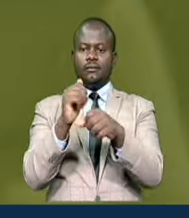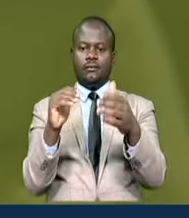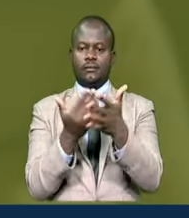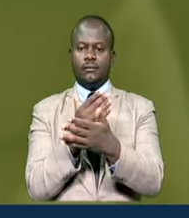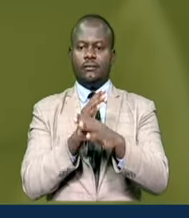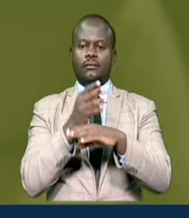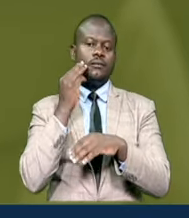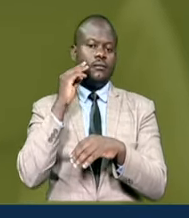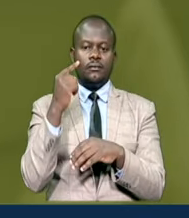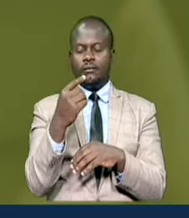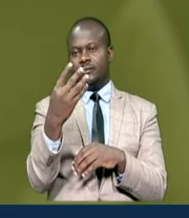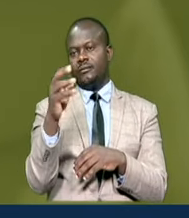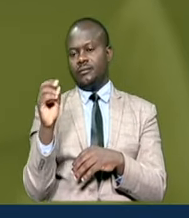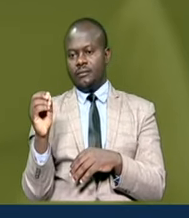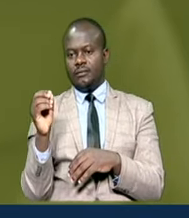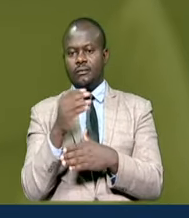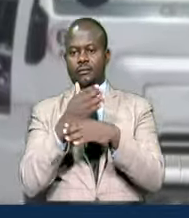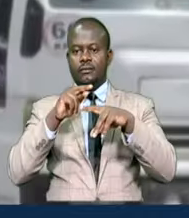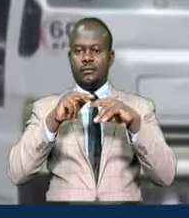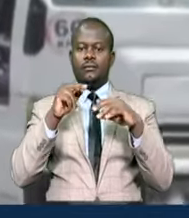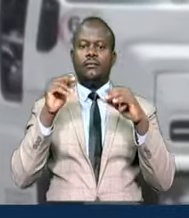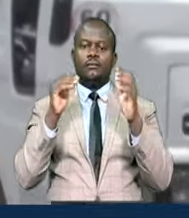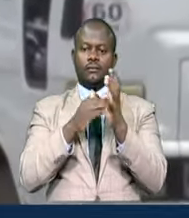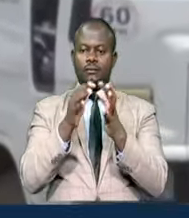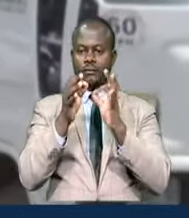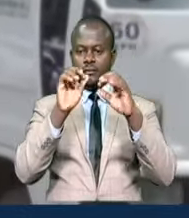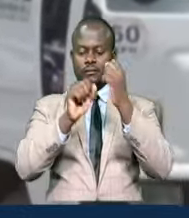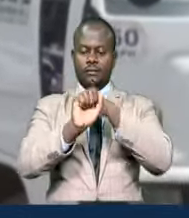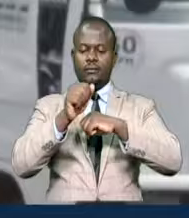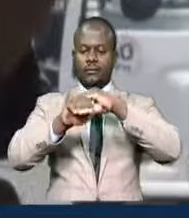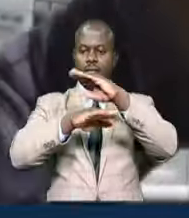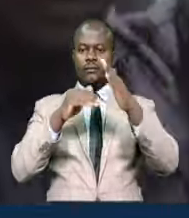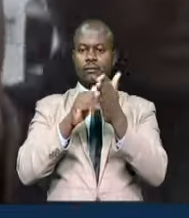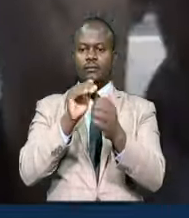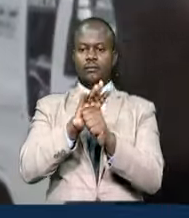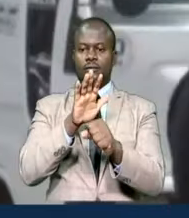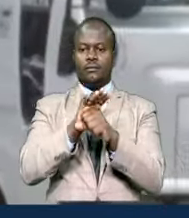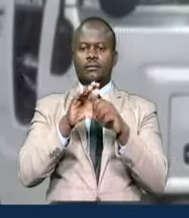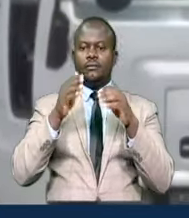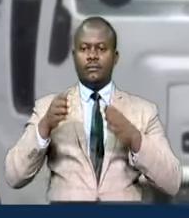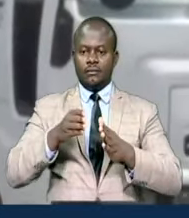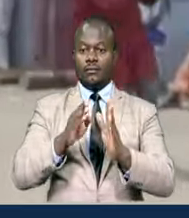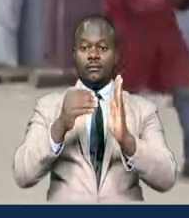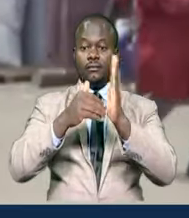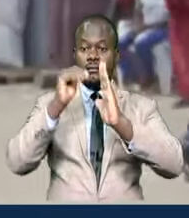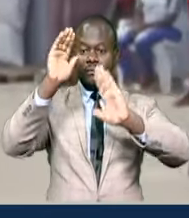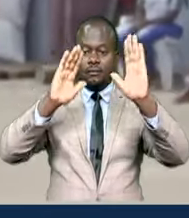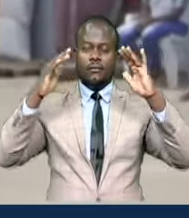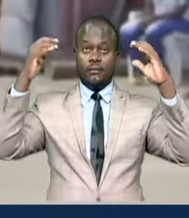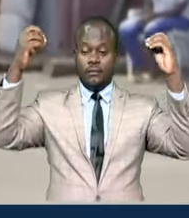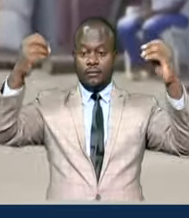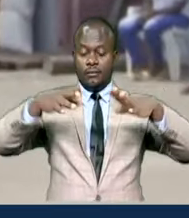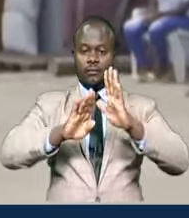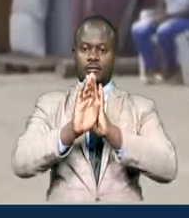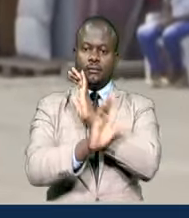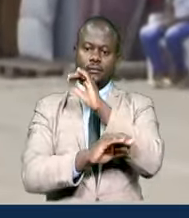kuri miliyoni 1.4. Ministri w'intebe yasobanuye ko ibikorwa remezo cyane cyane by'imihanda nabyo byagize uruhare rugaragara mu iterambere ry'igihugu